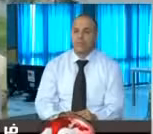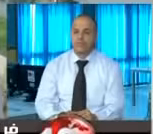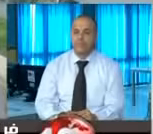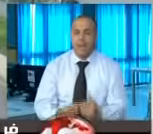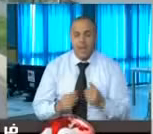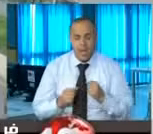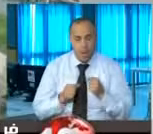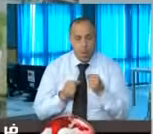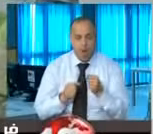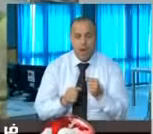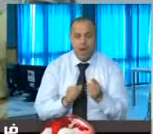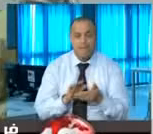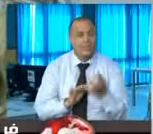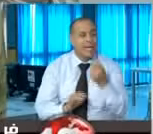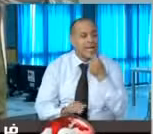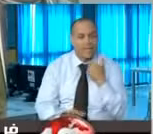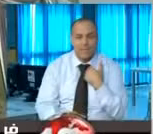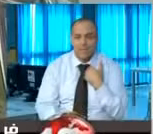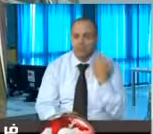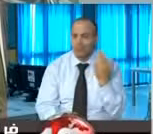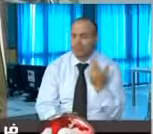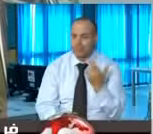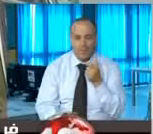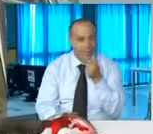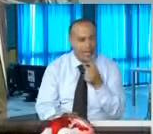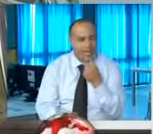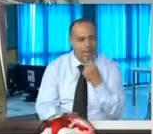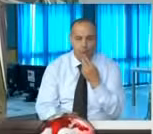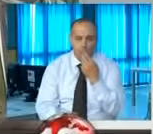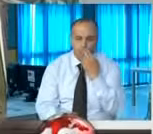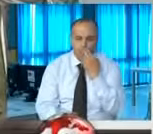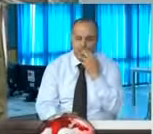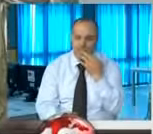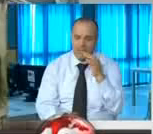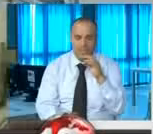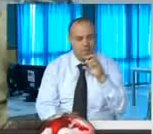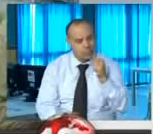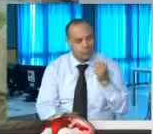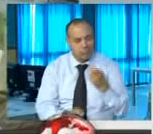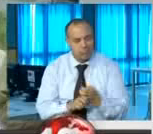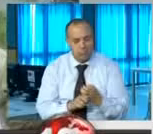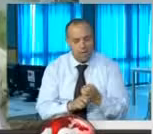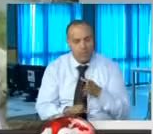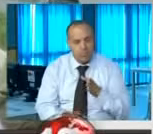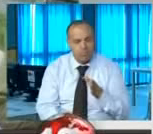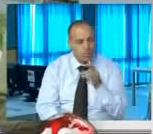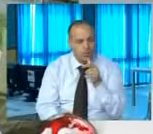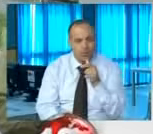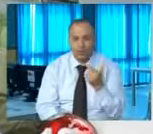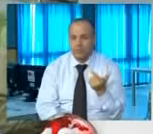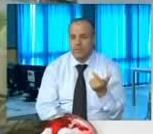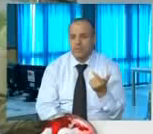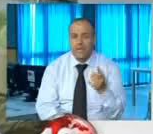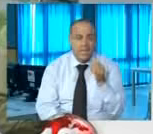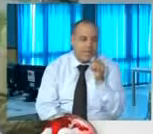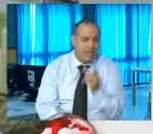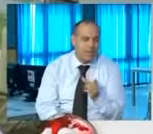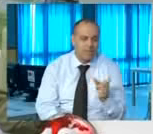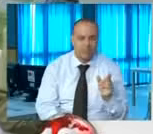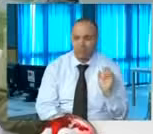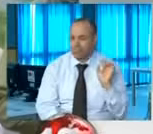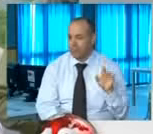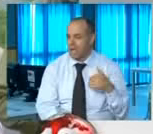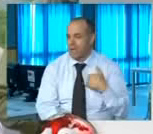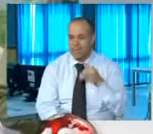أحاول الذهاب إلى إنجلترا لكني لا أستطيع، فالشرطة الفرنسية لن تسمح لي. بصمات أصابعي في إيطاليا هذه مشكلة